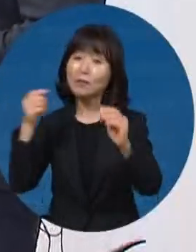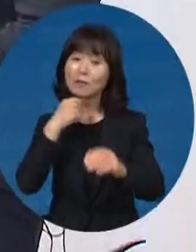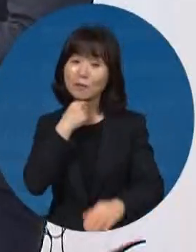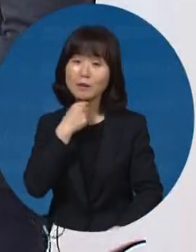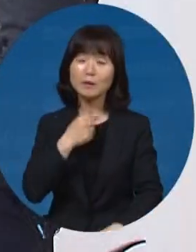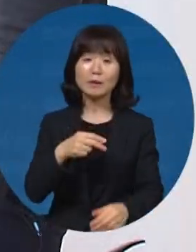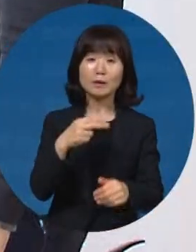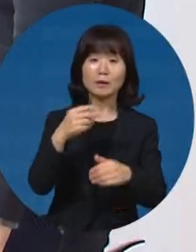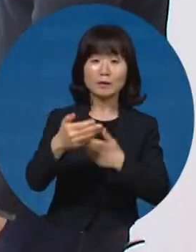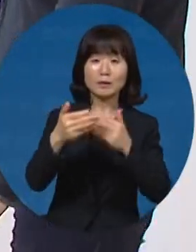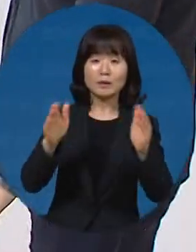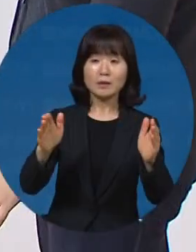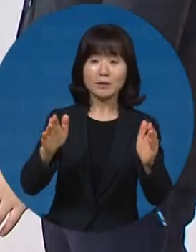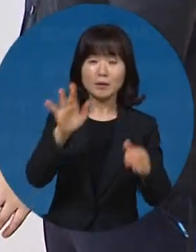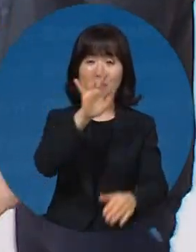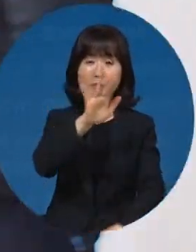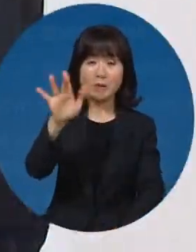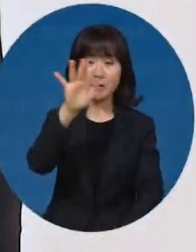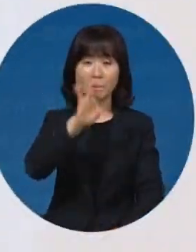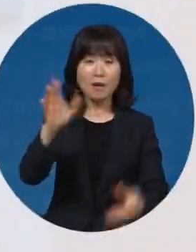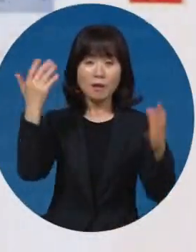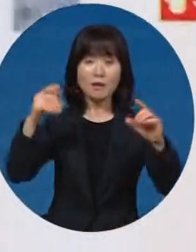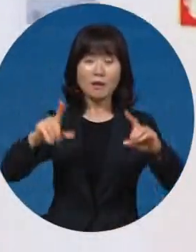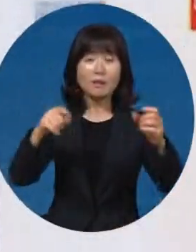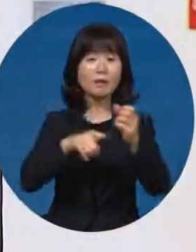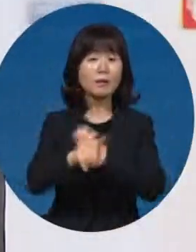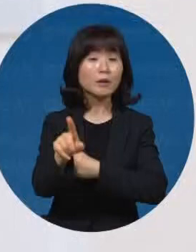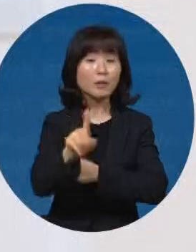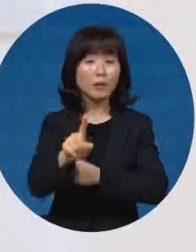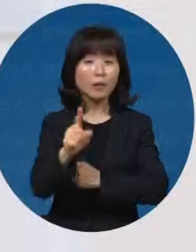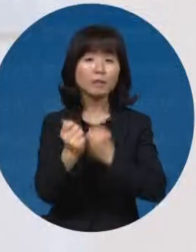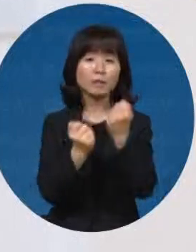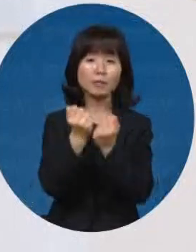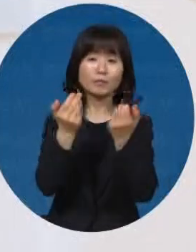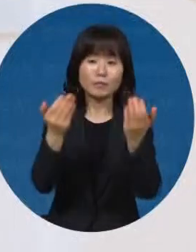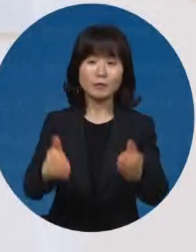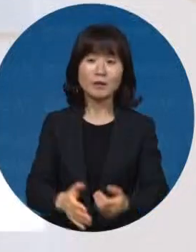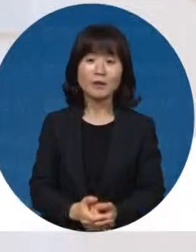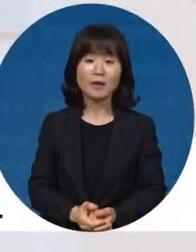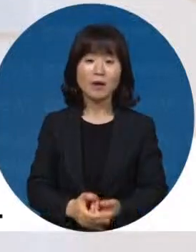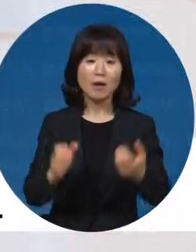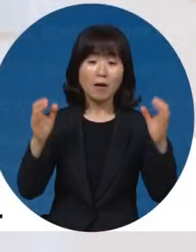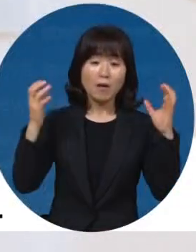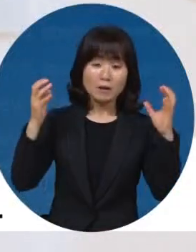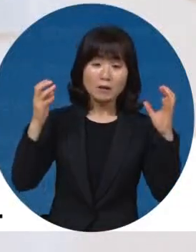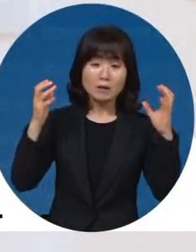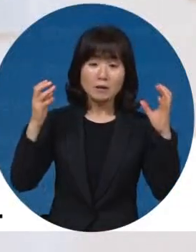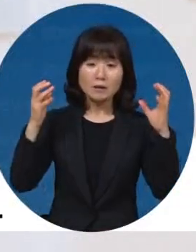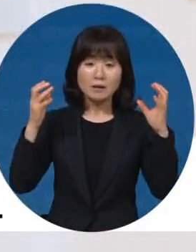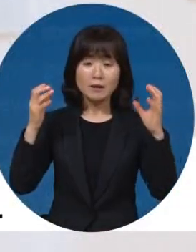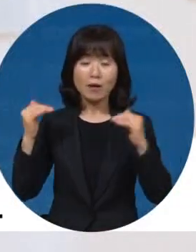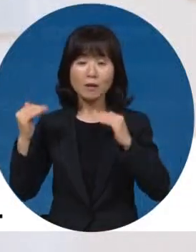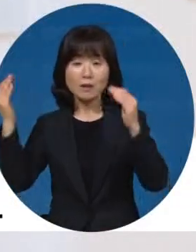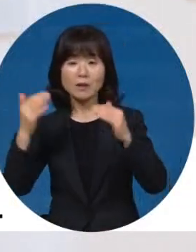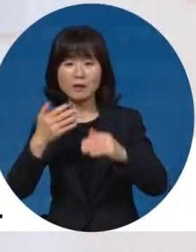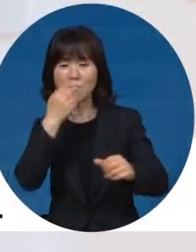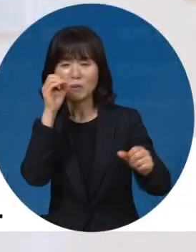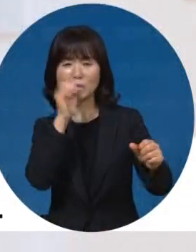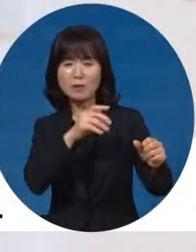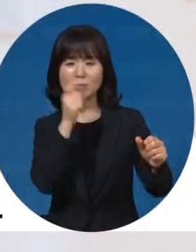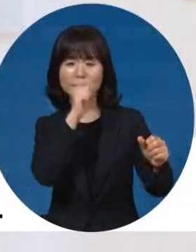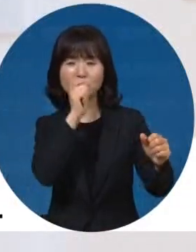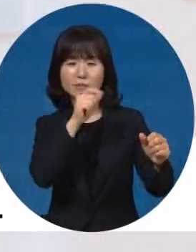교실에선 터치스크린으로 어린이날의 의미를 되새기고 어른들이 괴롭히거나 무시하는 경우가 많았대요